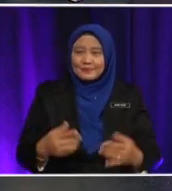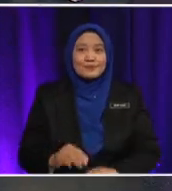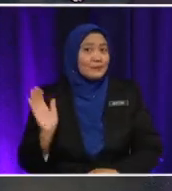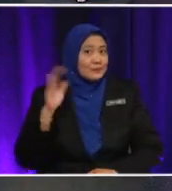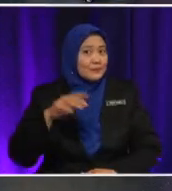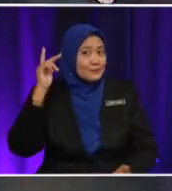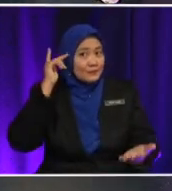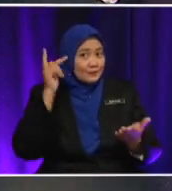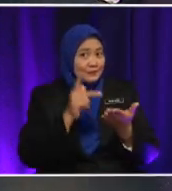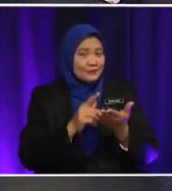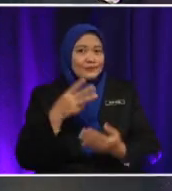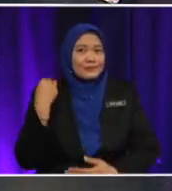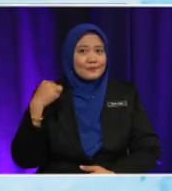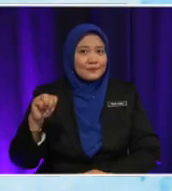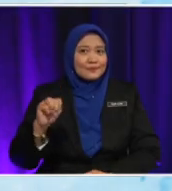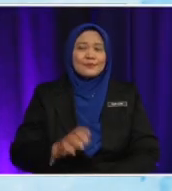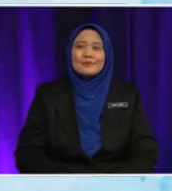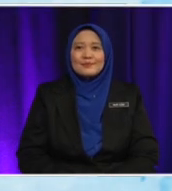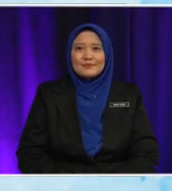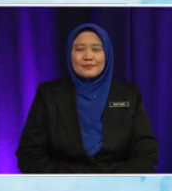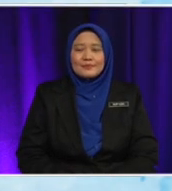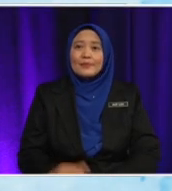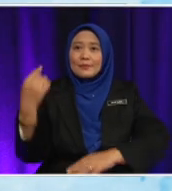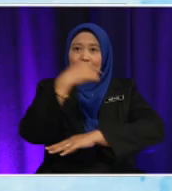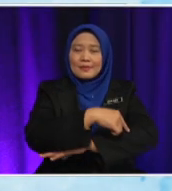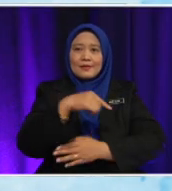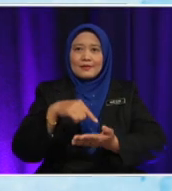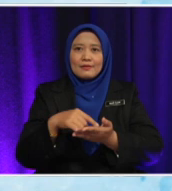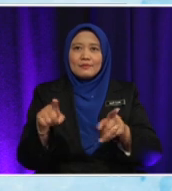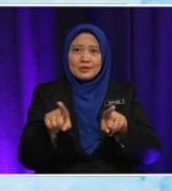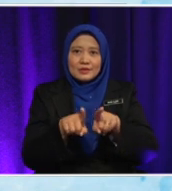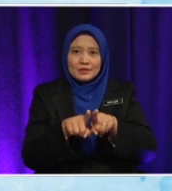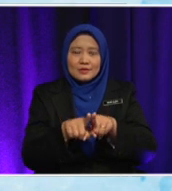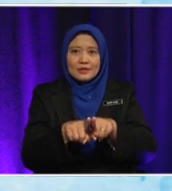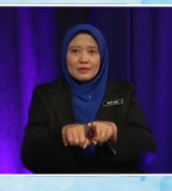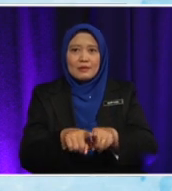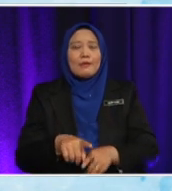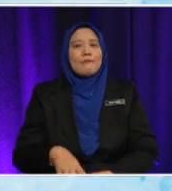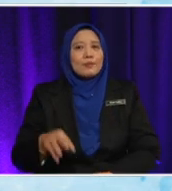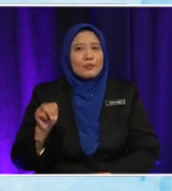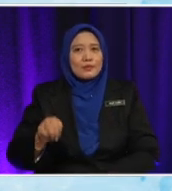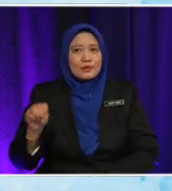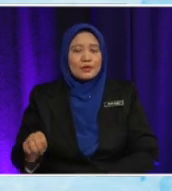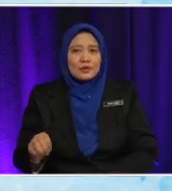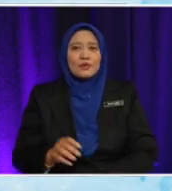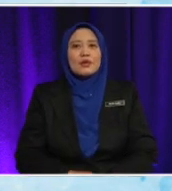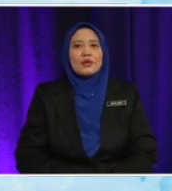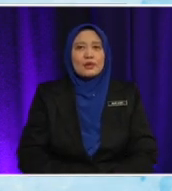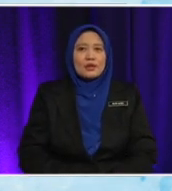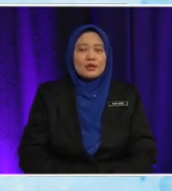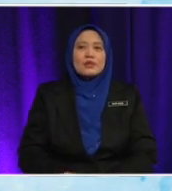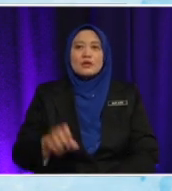silahkan hari ini bersama dengan saya adalah pelajar-pelajar daripada sekolah menengah